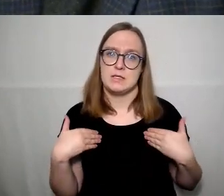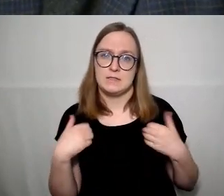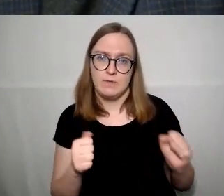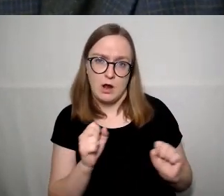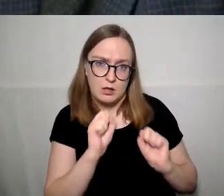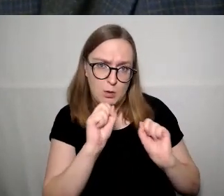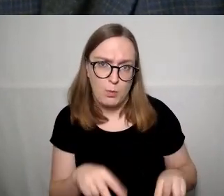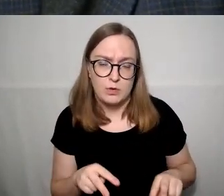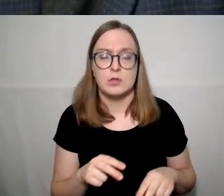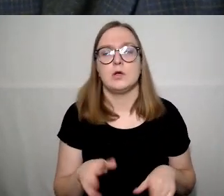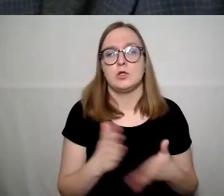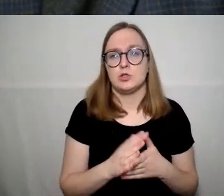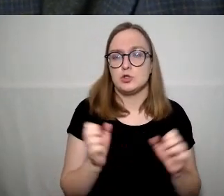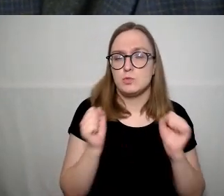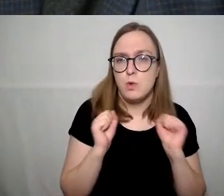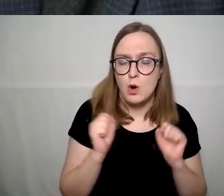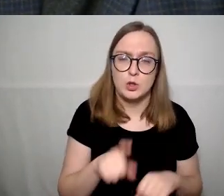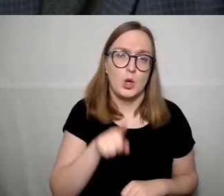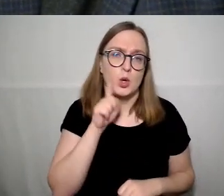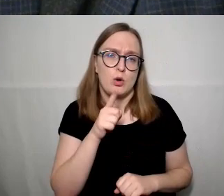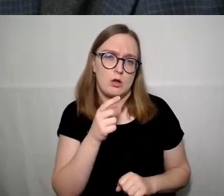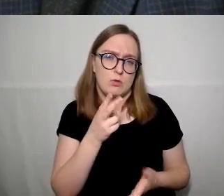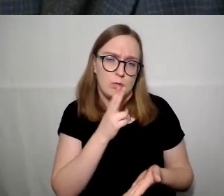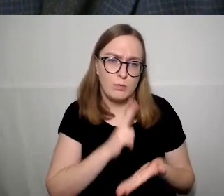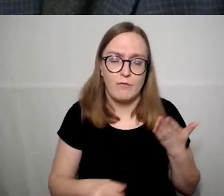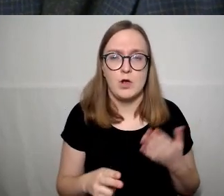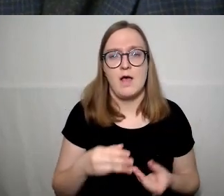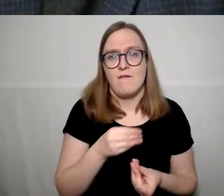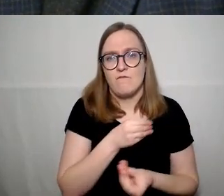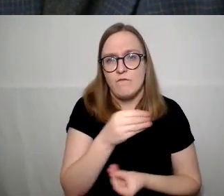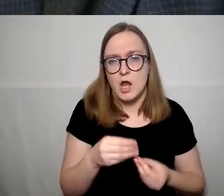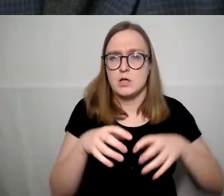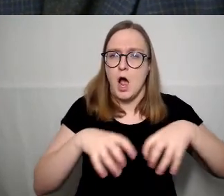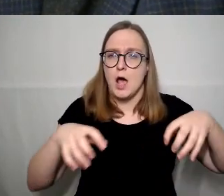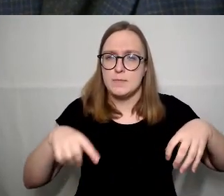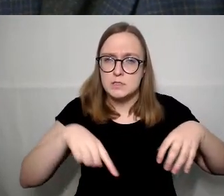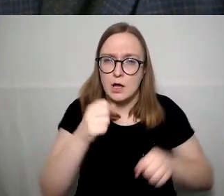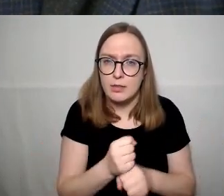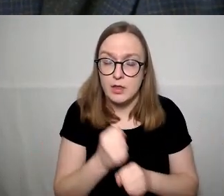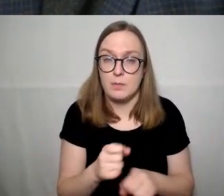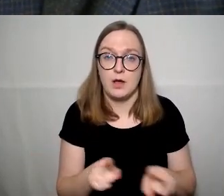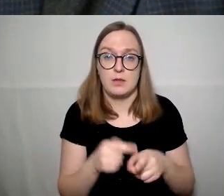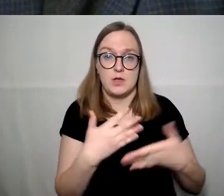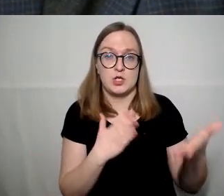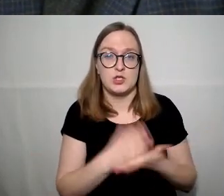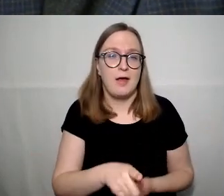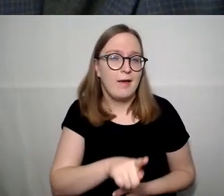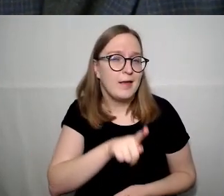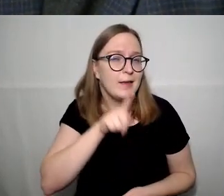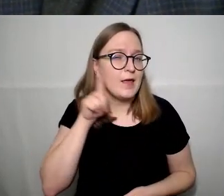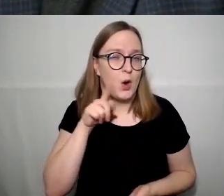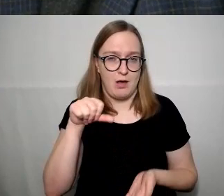sportininkų, administracinės pareigas užimančių darbuotojų, verslininkų. Ir sąraše turim jauniausią rinkimų dalyvį,